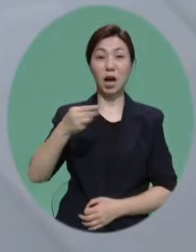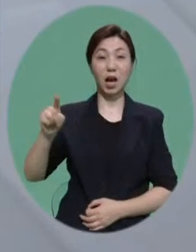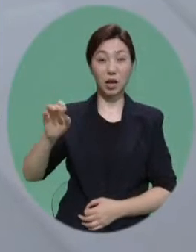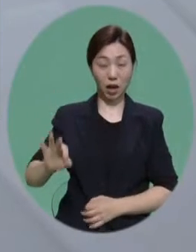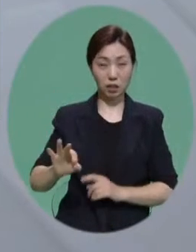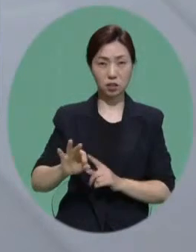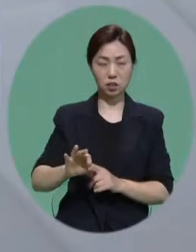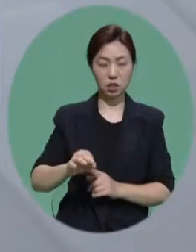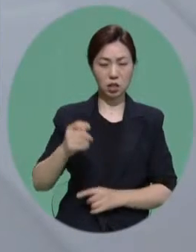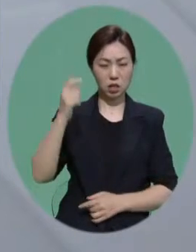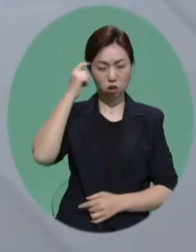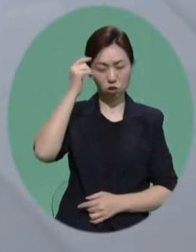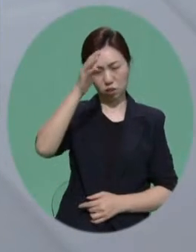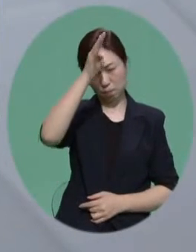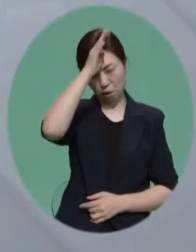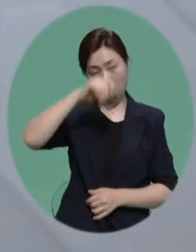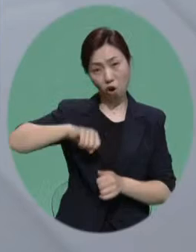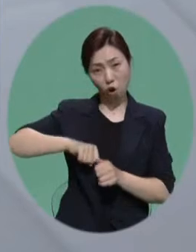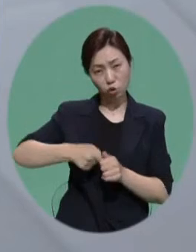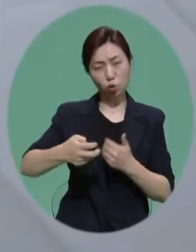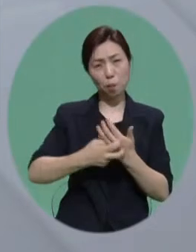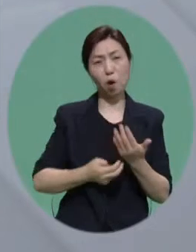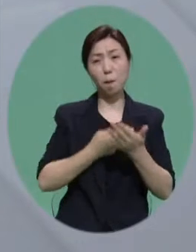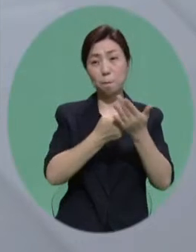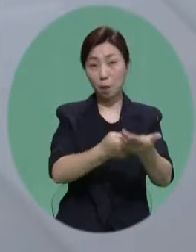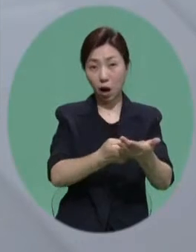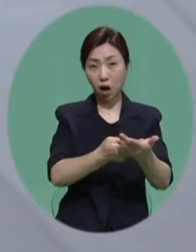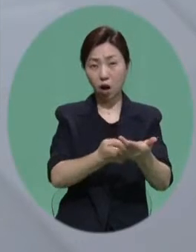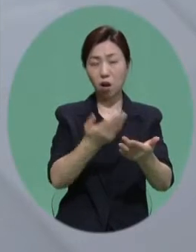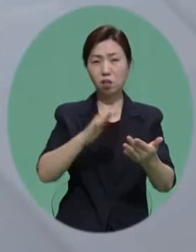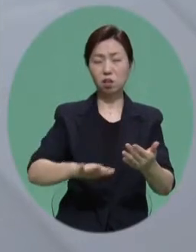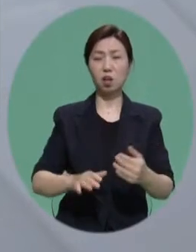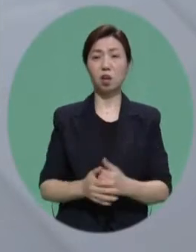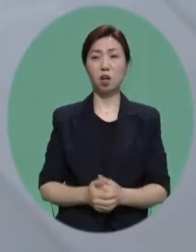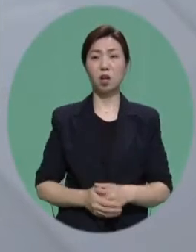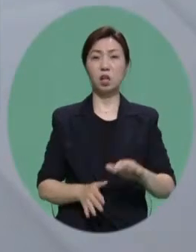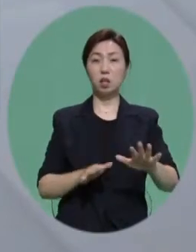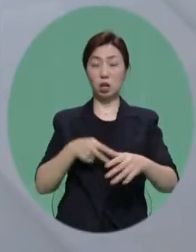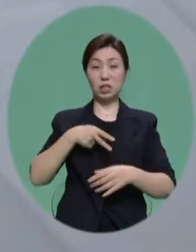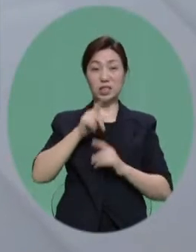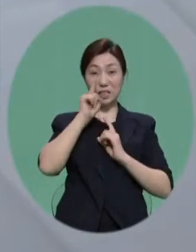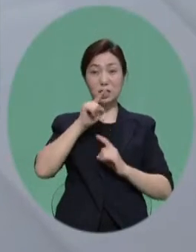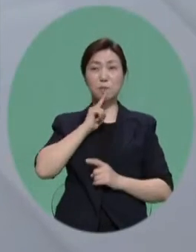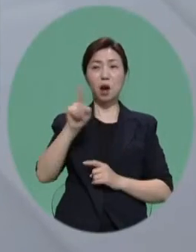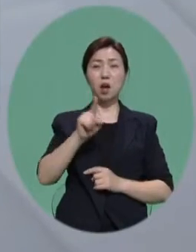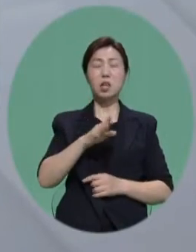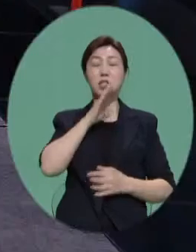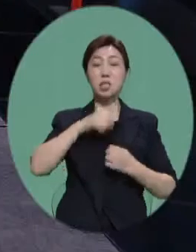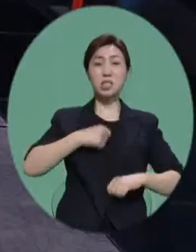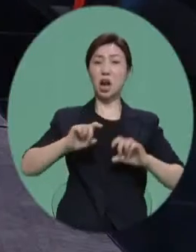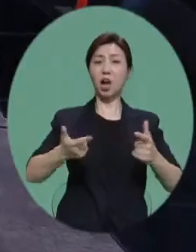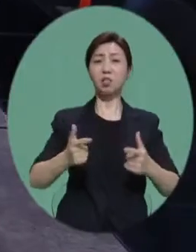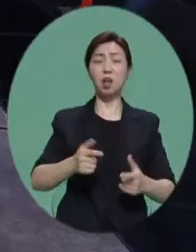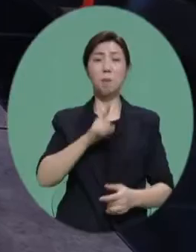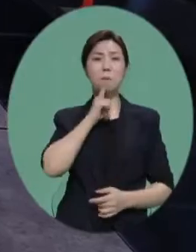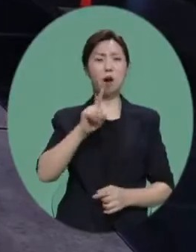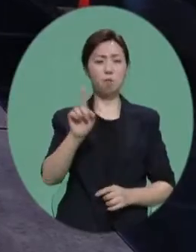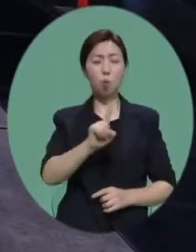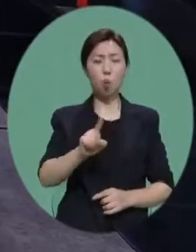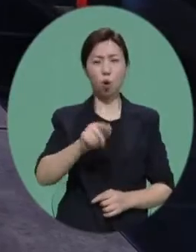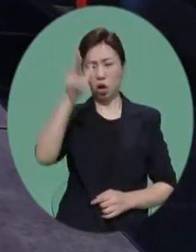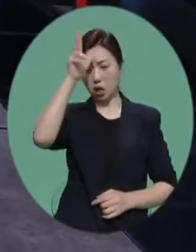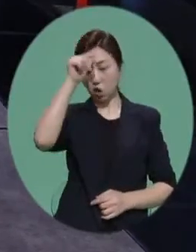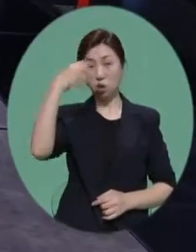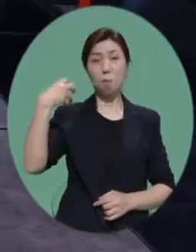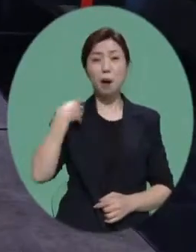입원한 그 현황과 관련해서 이런 말씀이 건 사실 연역 애기들 완 이거 뭐니 사실이 하나 있었어요 그 경찰이